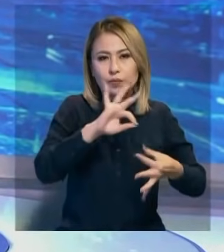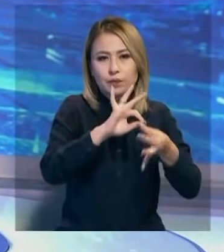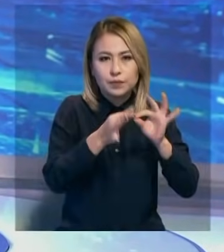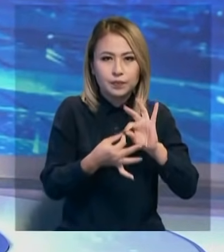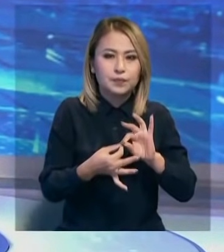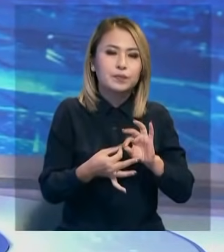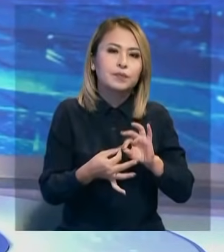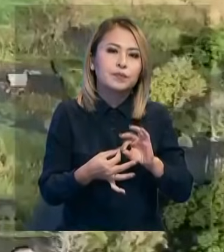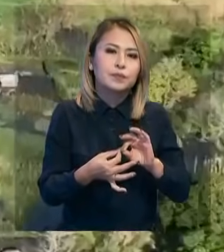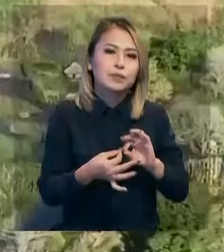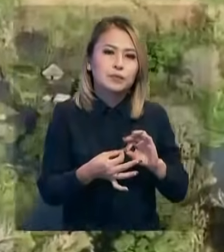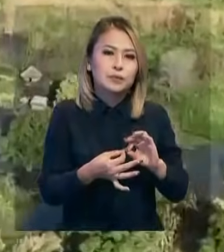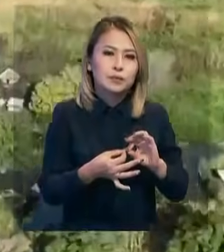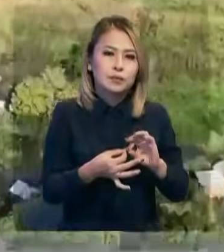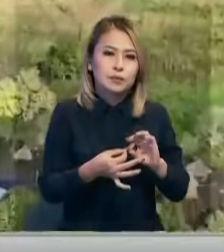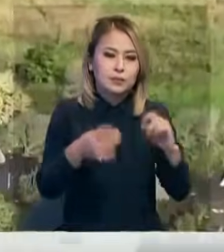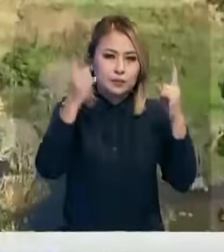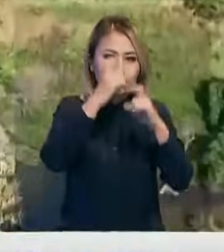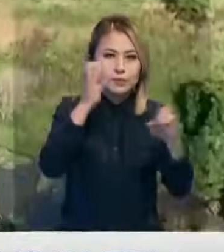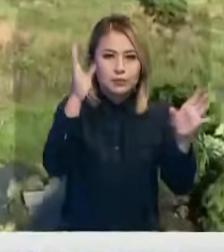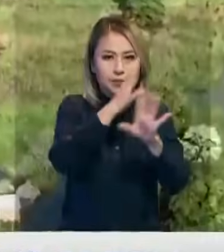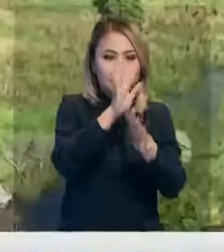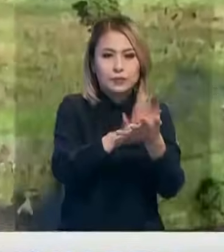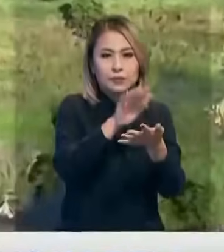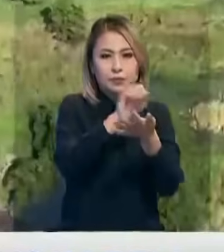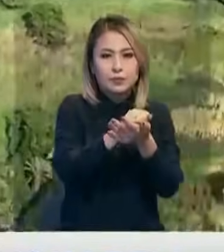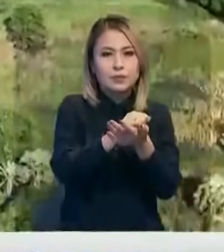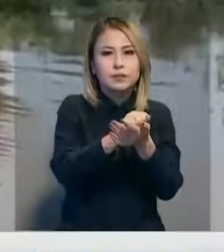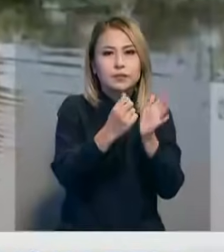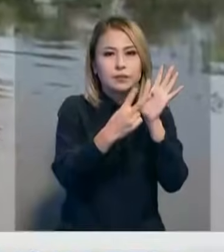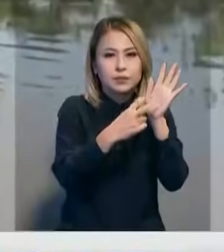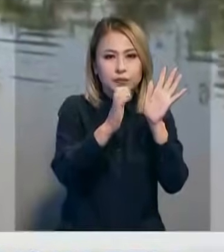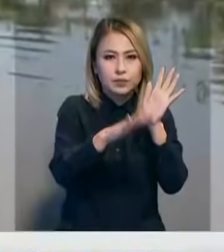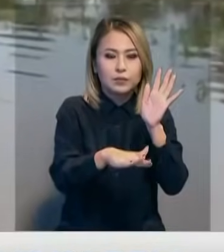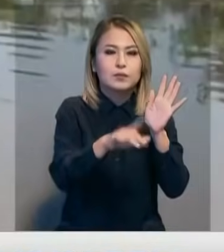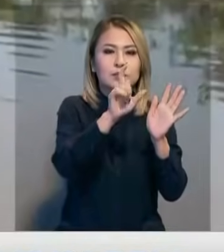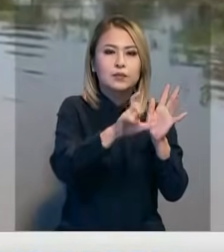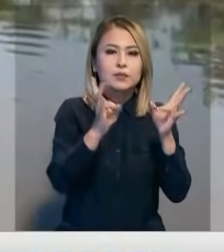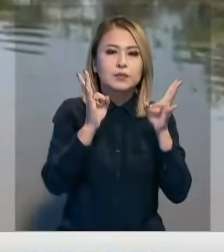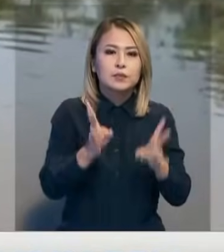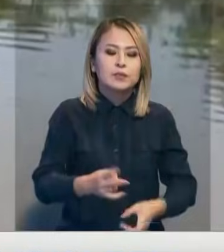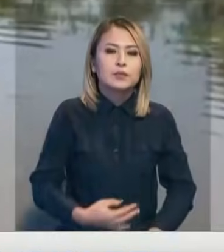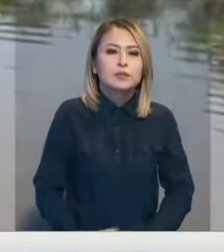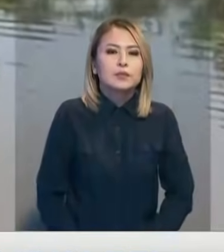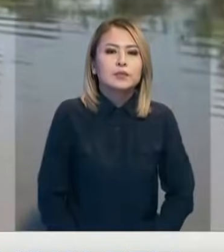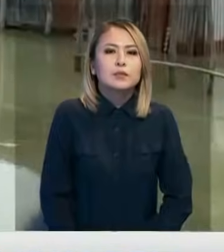жөніндегі агенттігі келтірген мәліметке сәйкес, су тасқынынан бас аяғы 700 мың кісі зардап